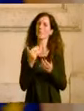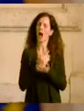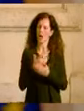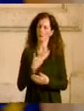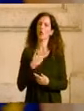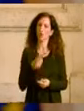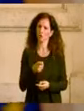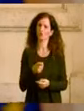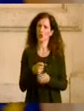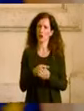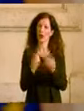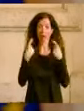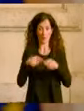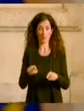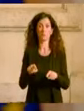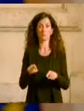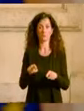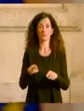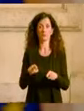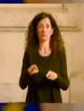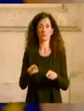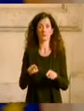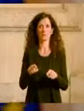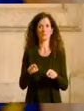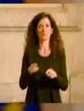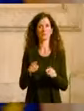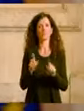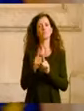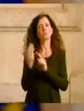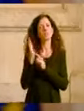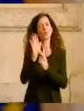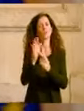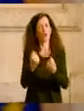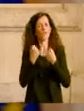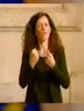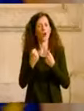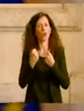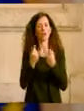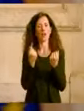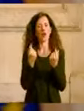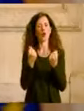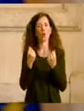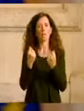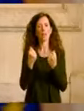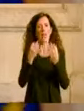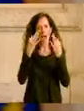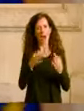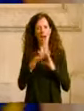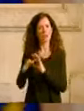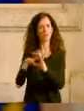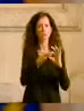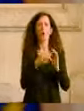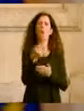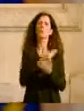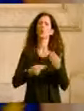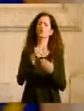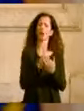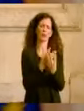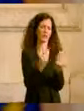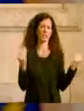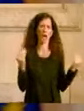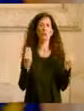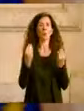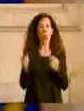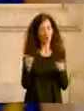ragioni di forza, di solidità della nostra economia. Ci sono tanti progetti e a tempo